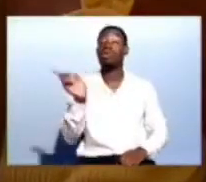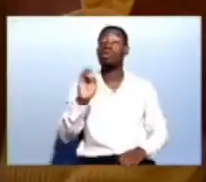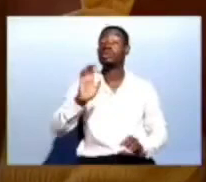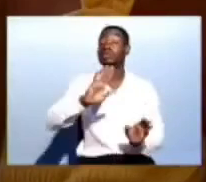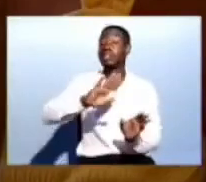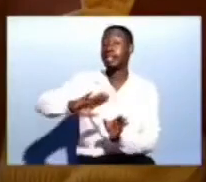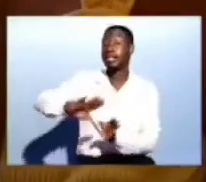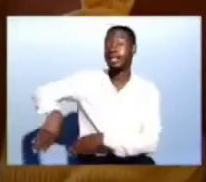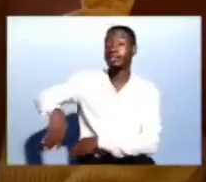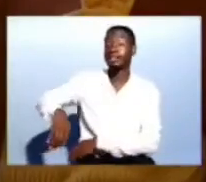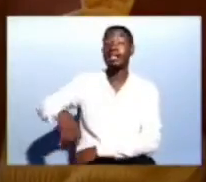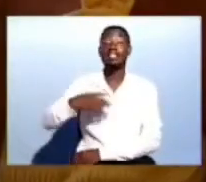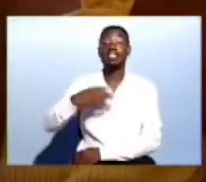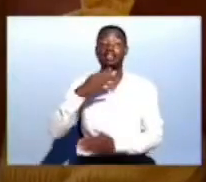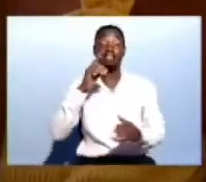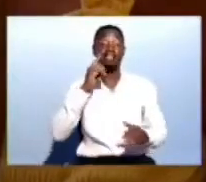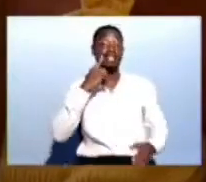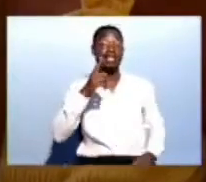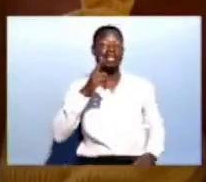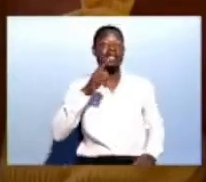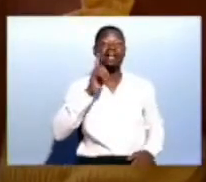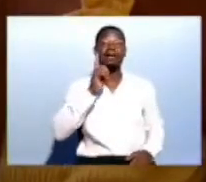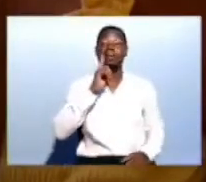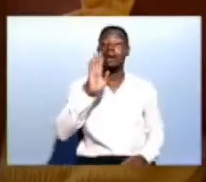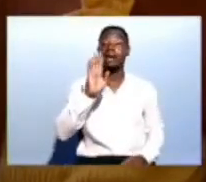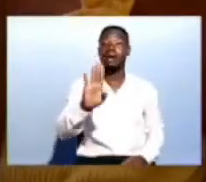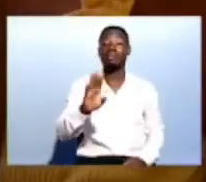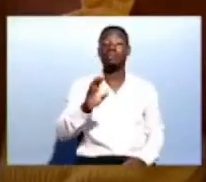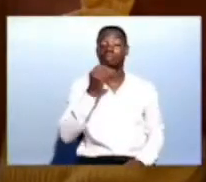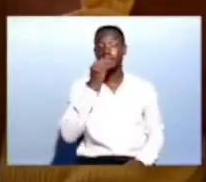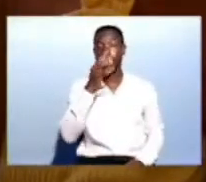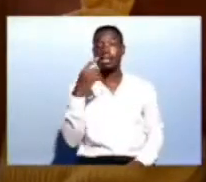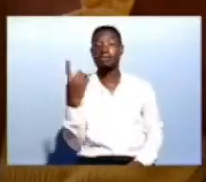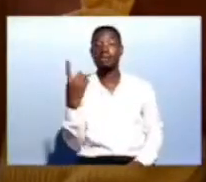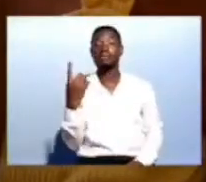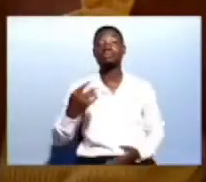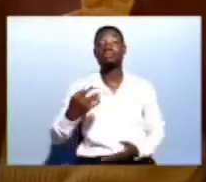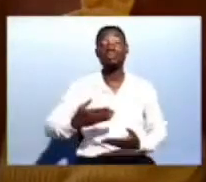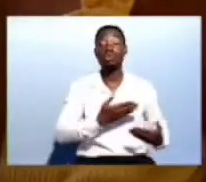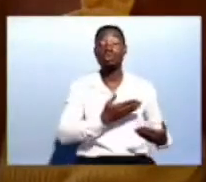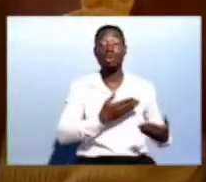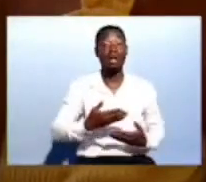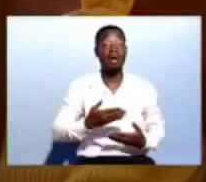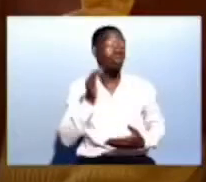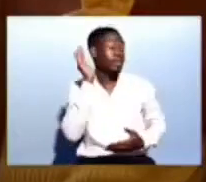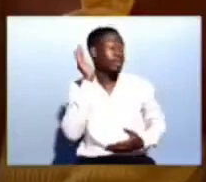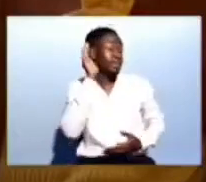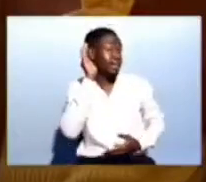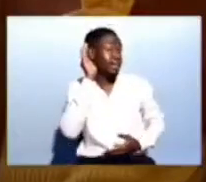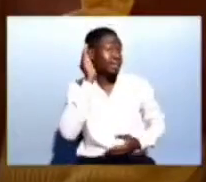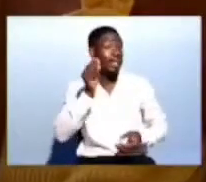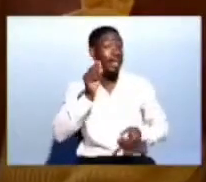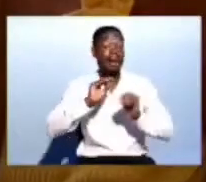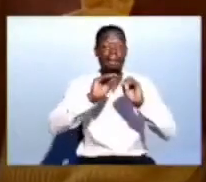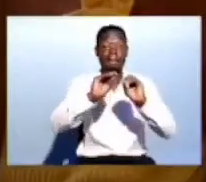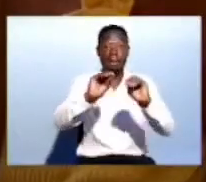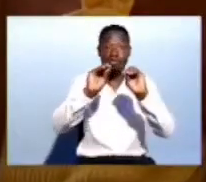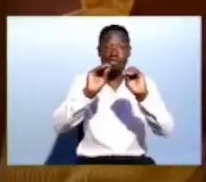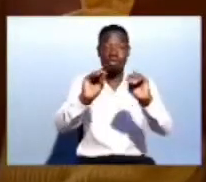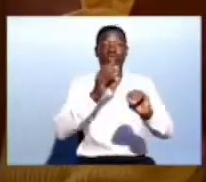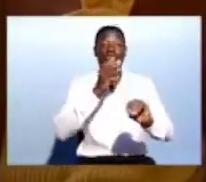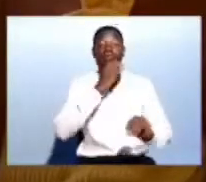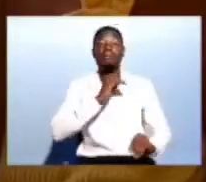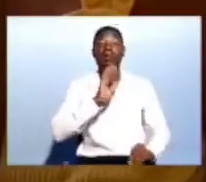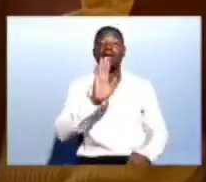usiiache sheria ya mama yako. Mithali 1 fungu la 8: mwanangu, yasikilize mafundisho ya baba yako, wala